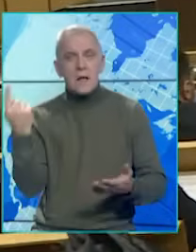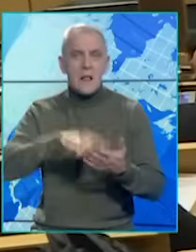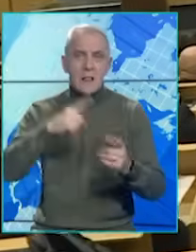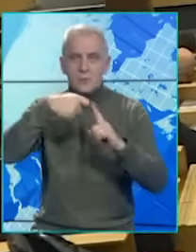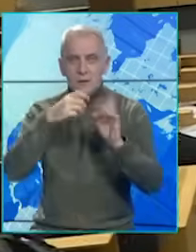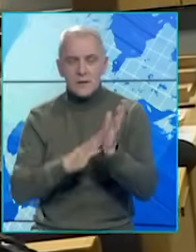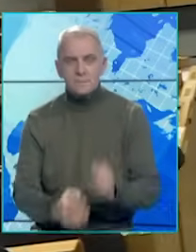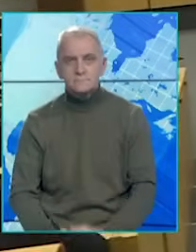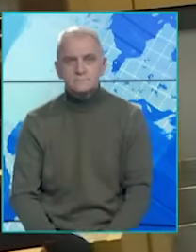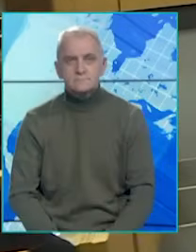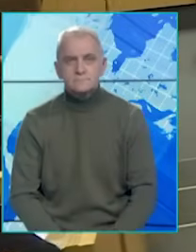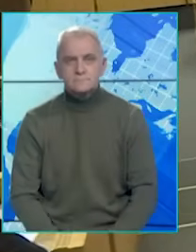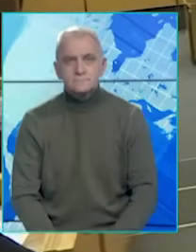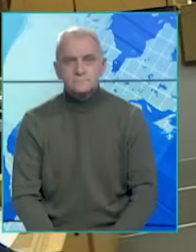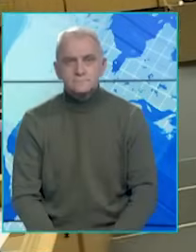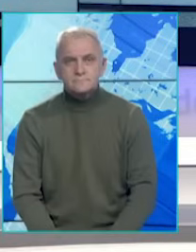1000 maraka.